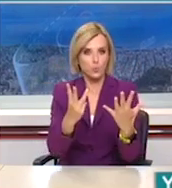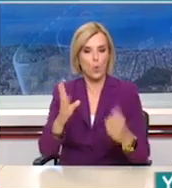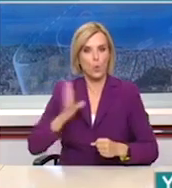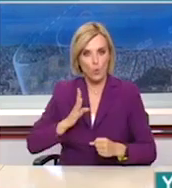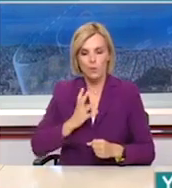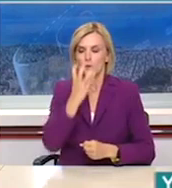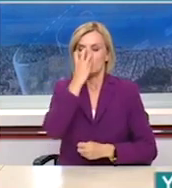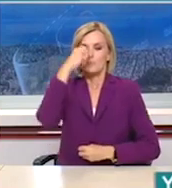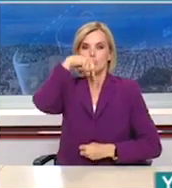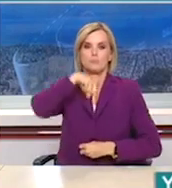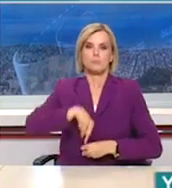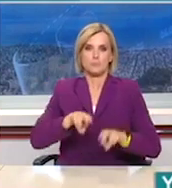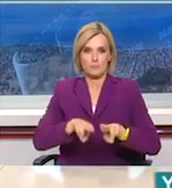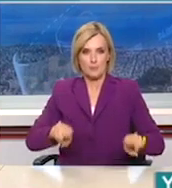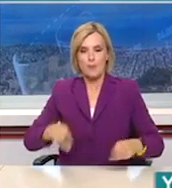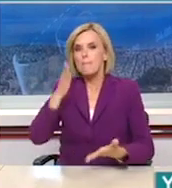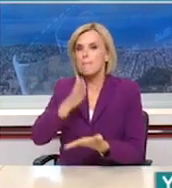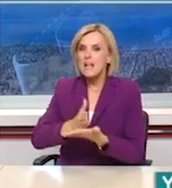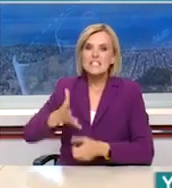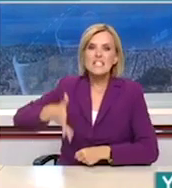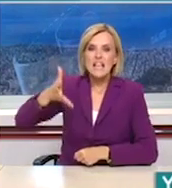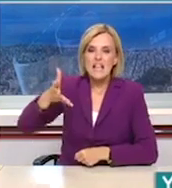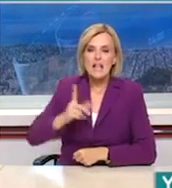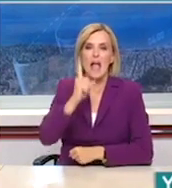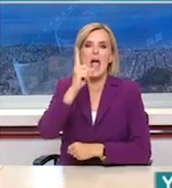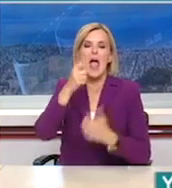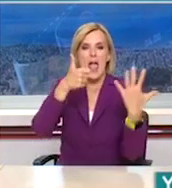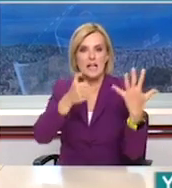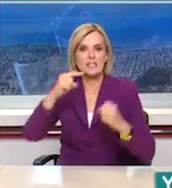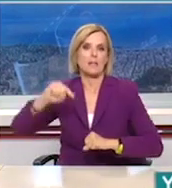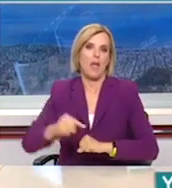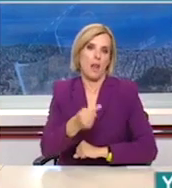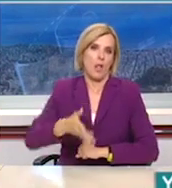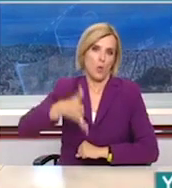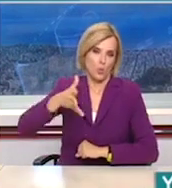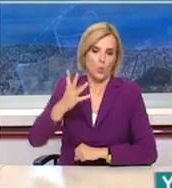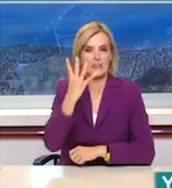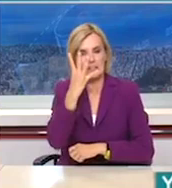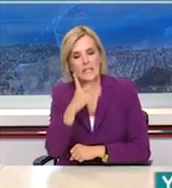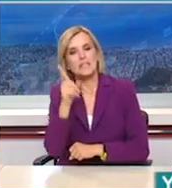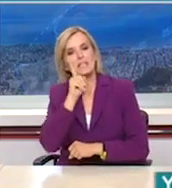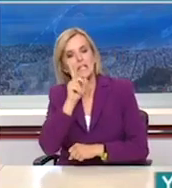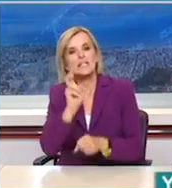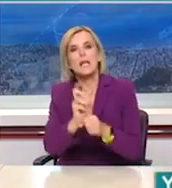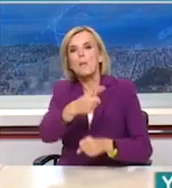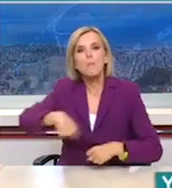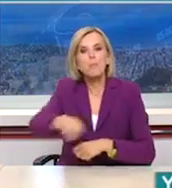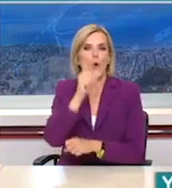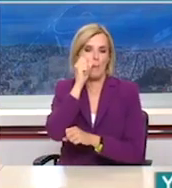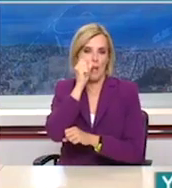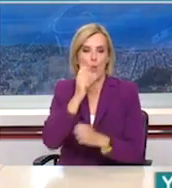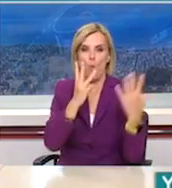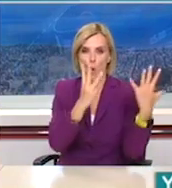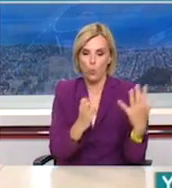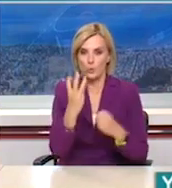διασωληνωμένοι. Η διάμεση ηλικία τους είναι τα 69 έτη. 4 είναι γυναίκες και οι υπόλοιποι άνδρες. Το